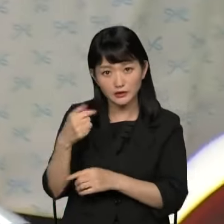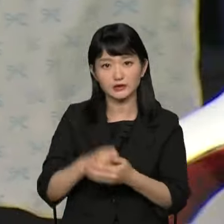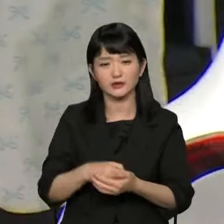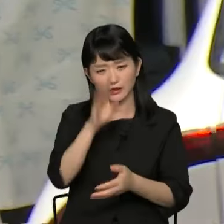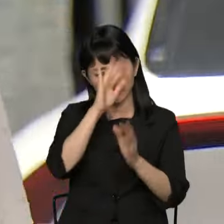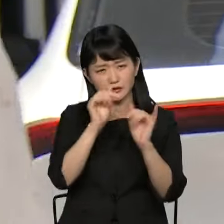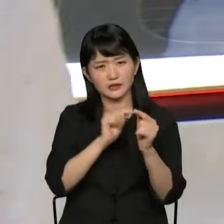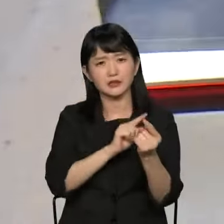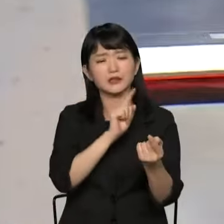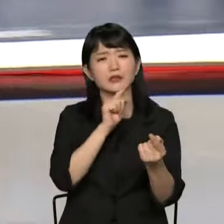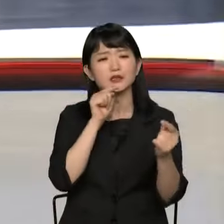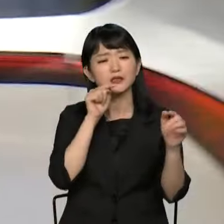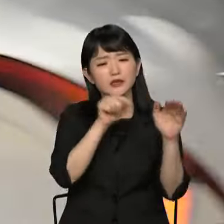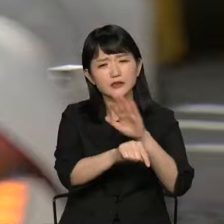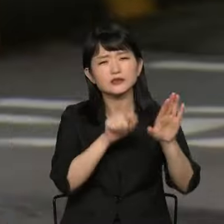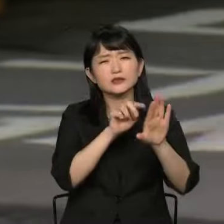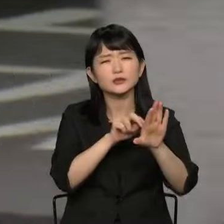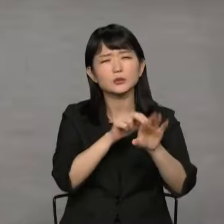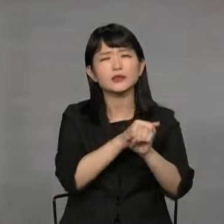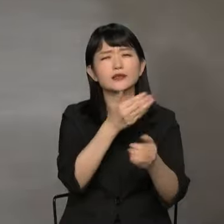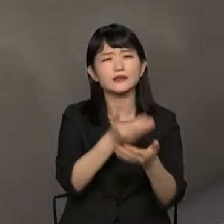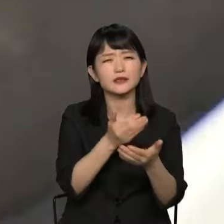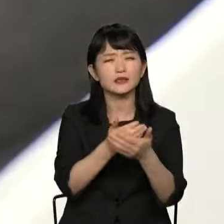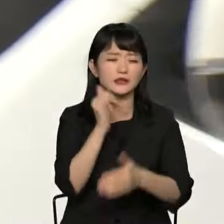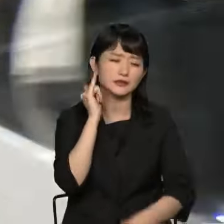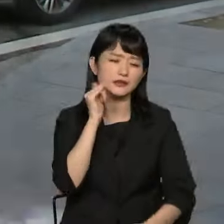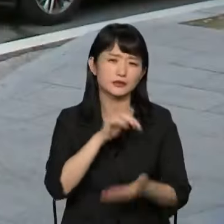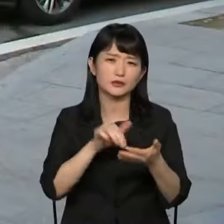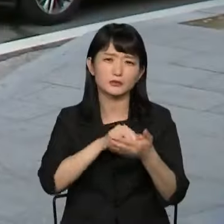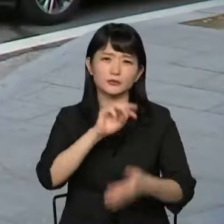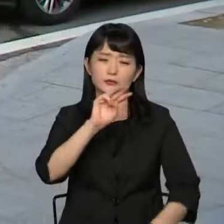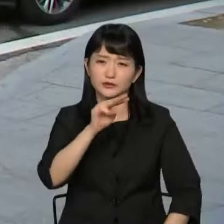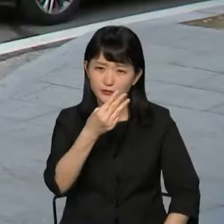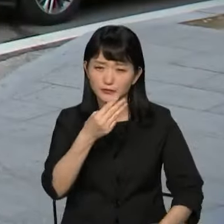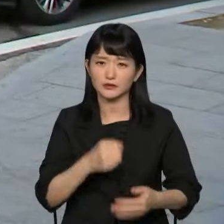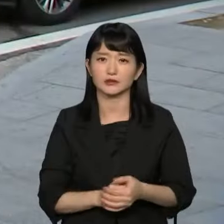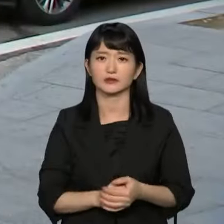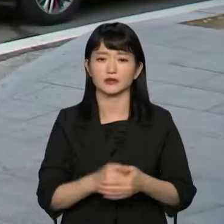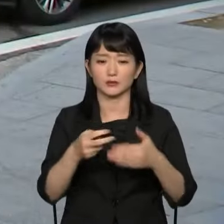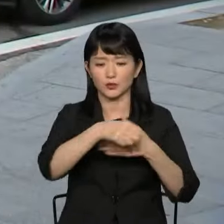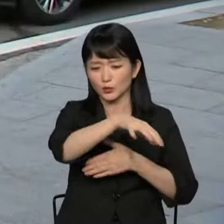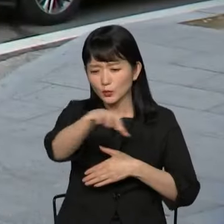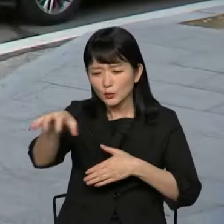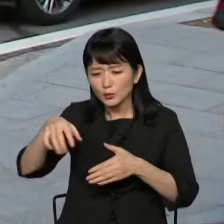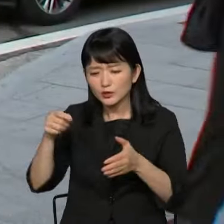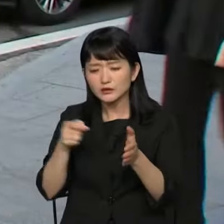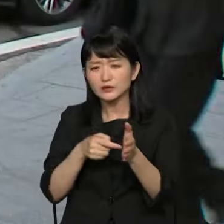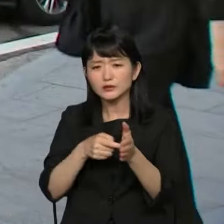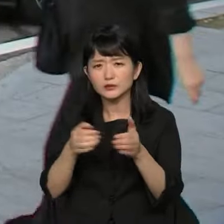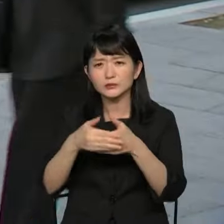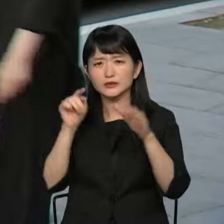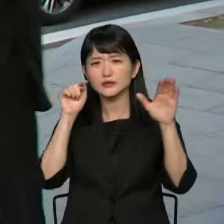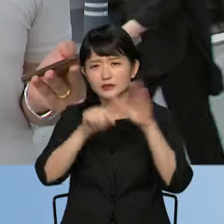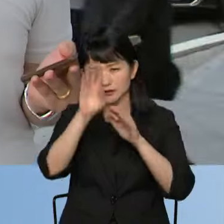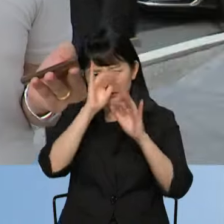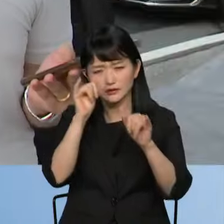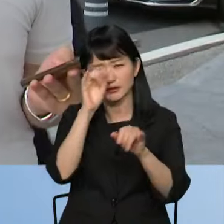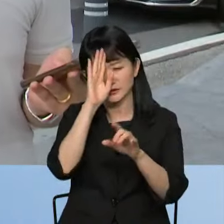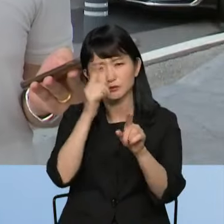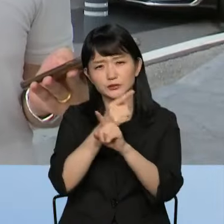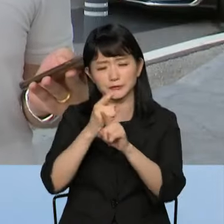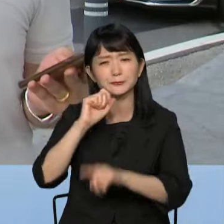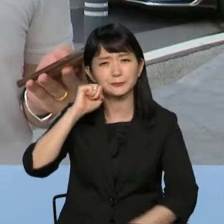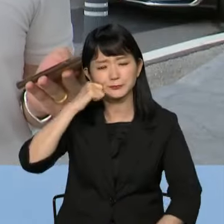넘게 받았다면서 인력 부족으로 병원마다 받을 수 있는 환자 수는 많지 않을 것이라고 말을 했습니다. 네,